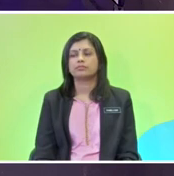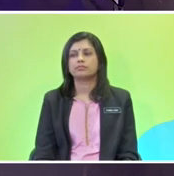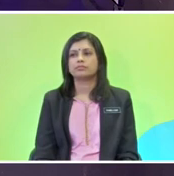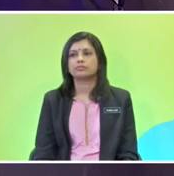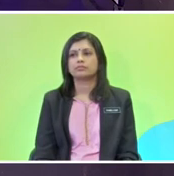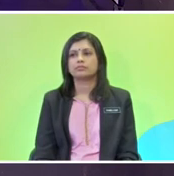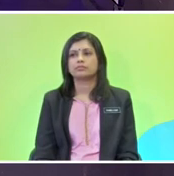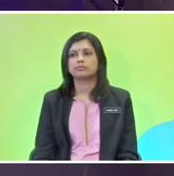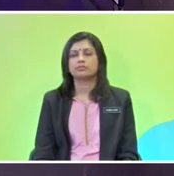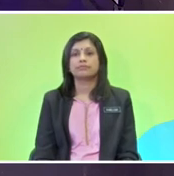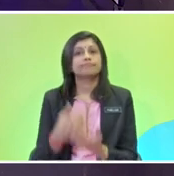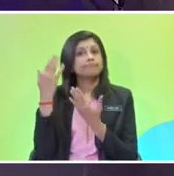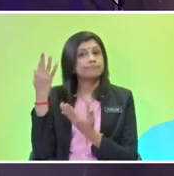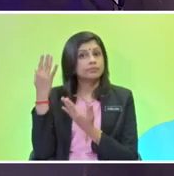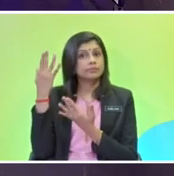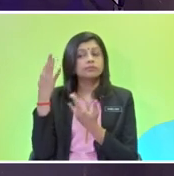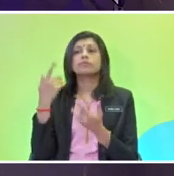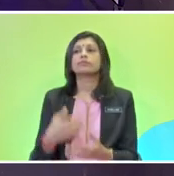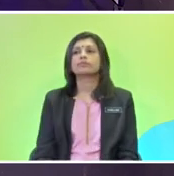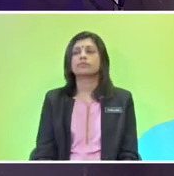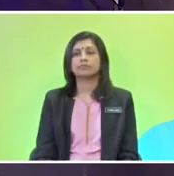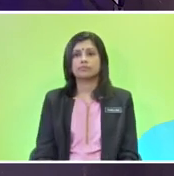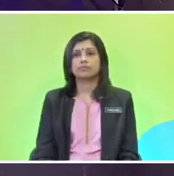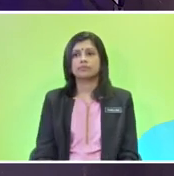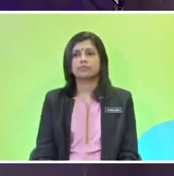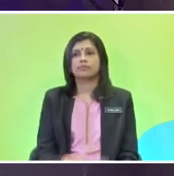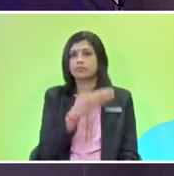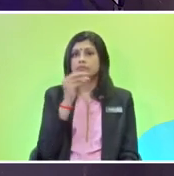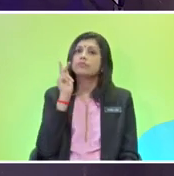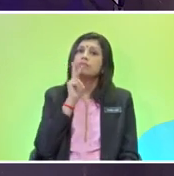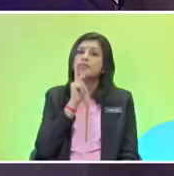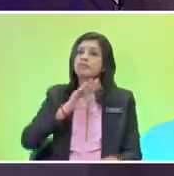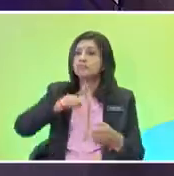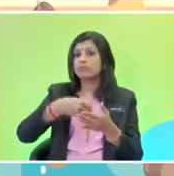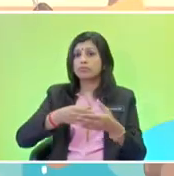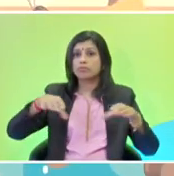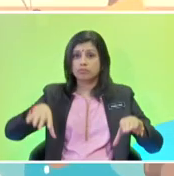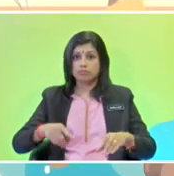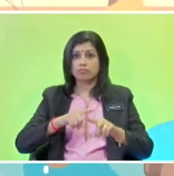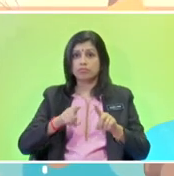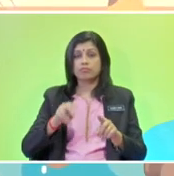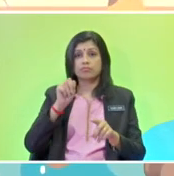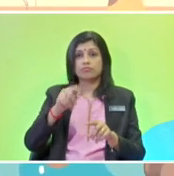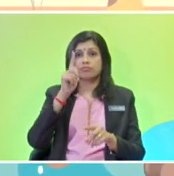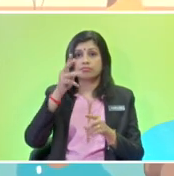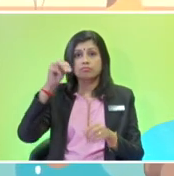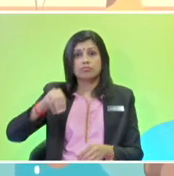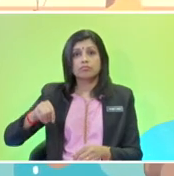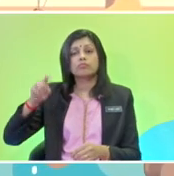Alif, sementara adik Alif buat, Kak Syafiqah pun nak buat sekali. Yang lain pun buat juga, tapi kejap lagi kita minta Alif tunjukkan jawapan dulu,